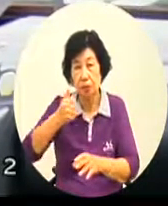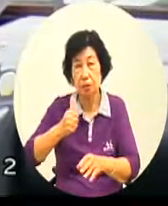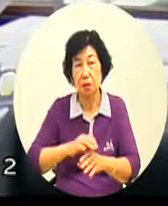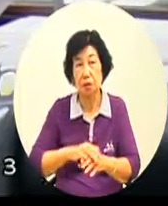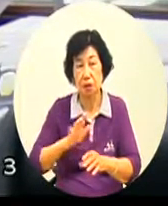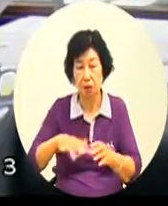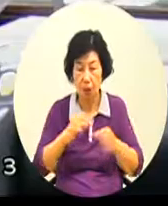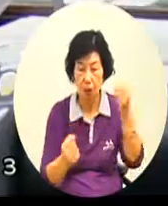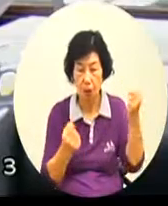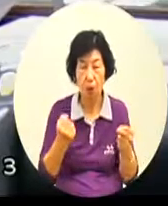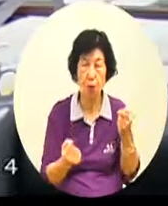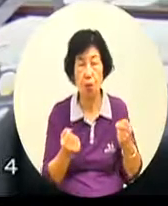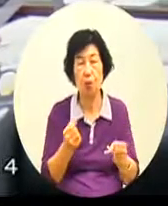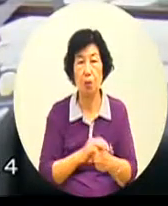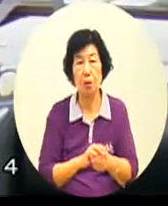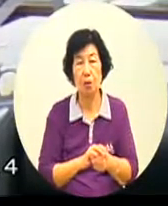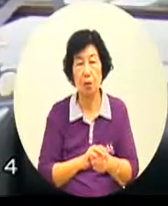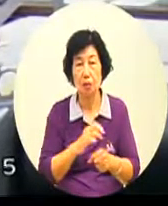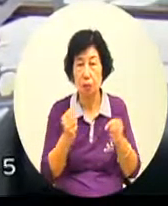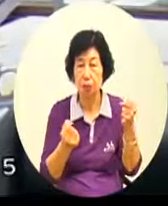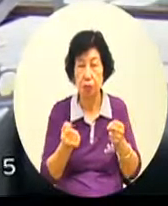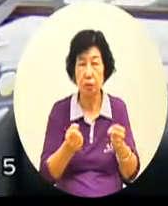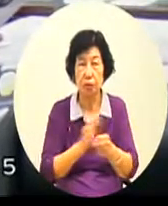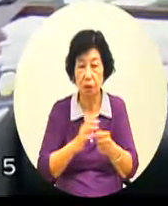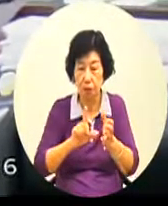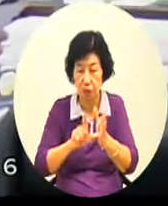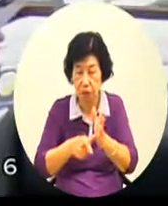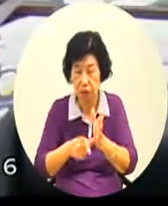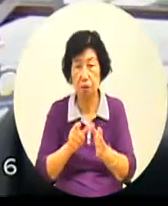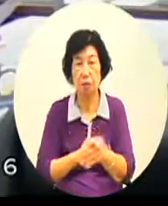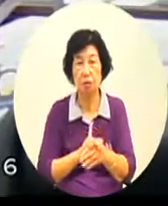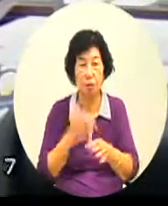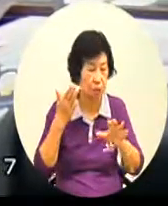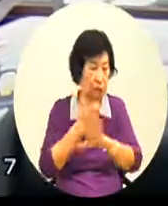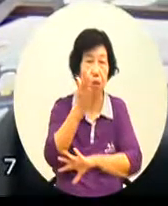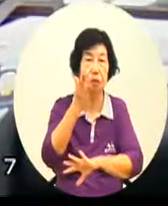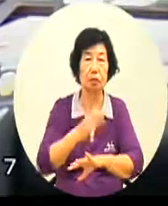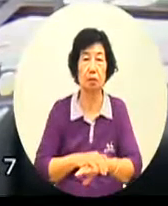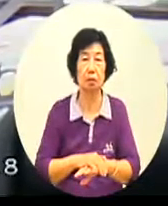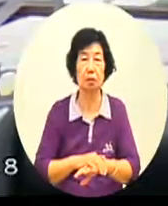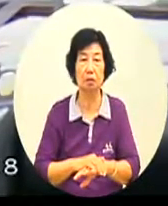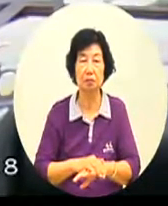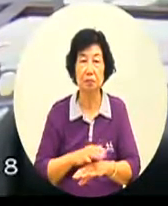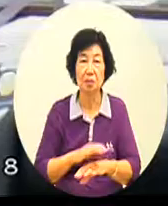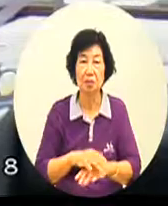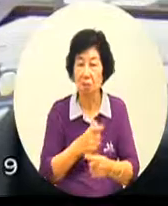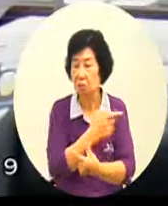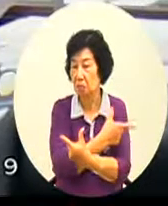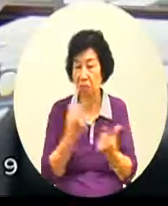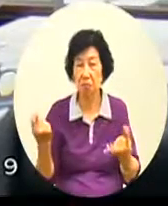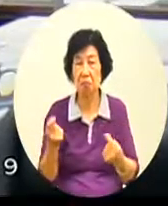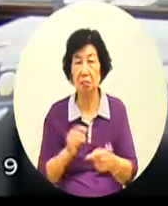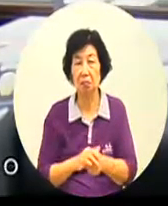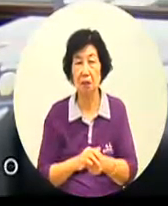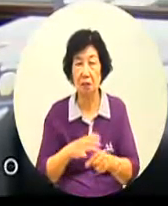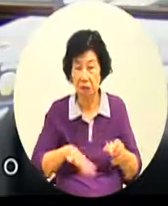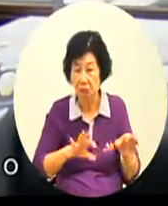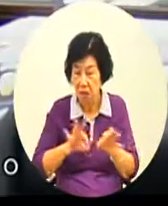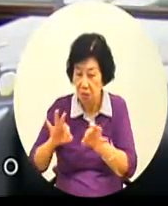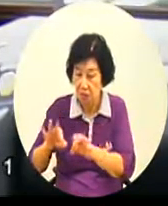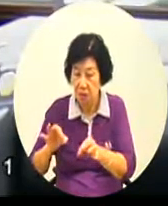司机驾驶的时数都超过了，没有一个不超过。那延长工时